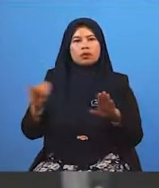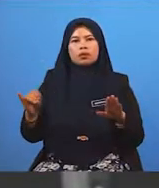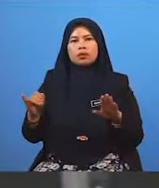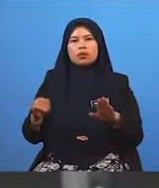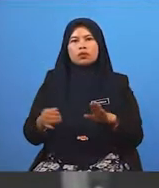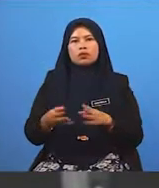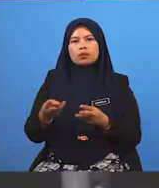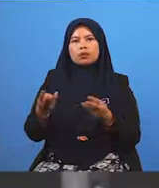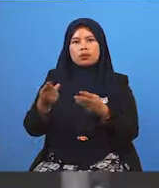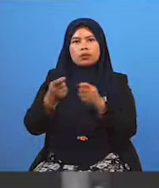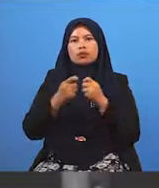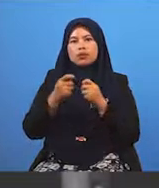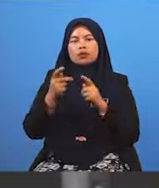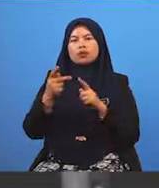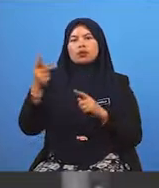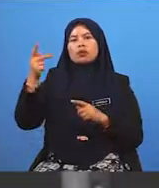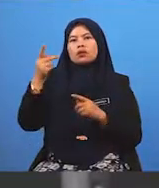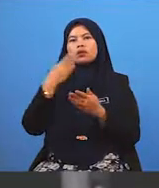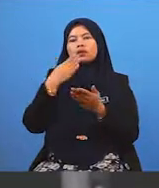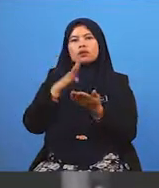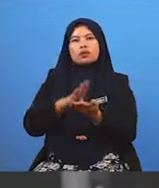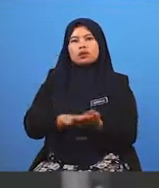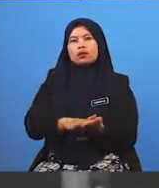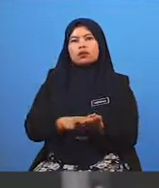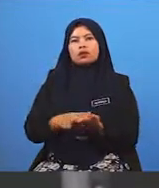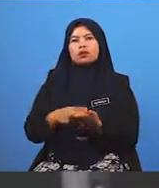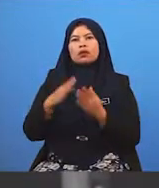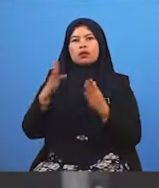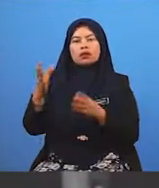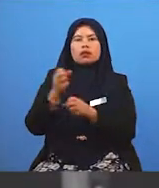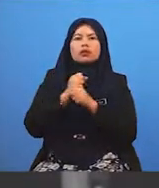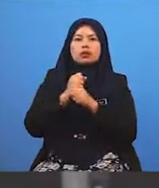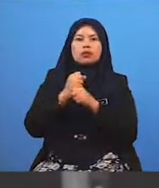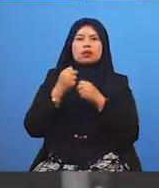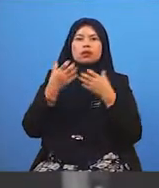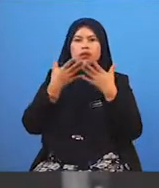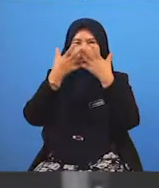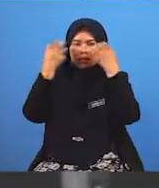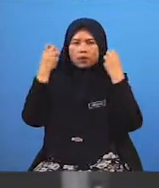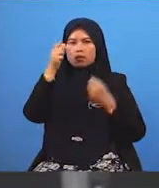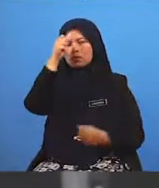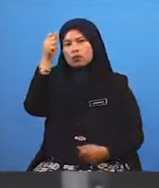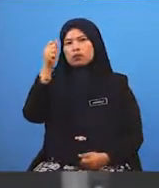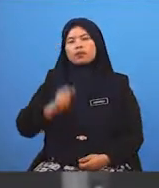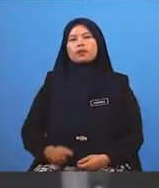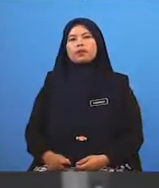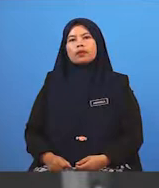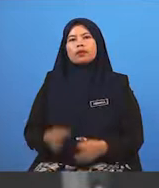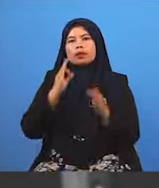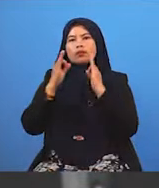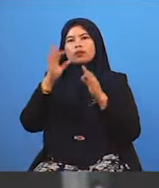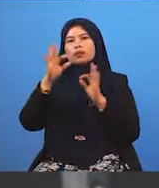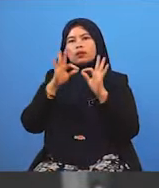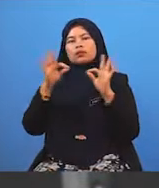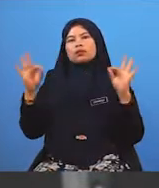Bismillahirrahmanirrahim. Faman yuridillahu an yahdiyahu yashrah sadrahu lil Islam. Wa man yurid an